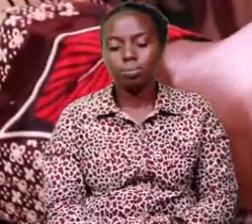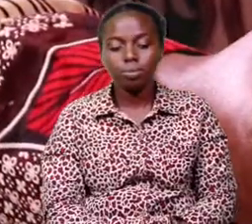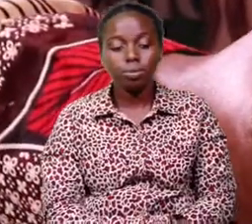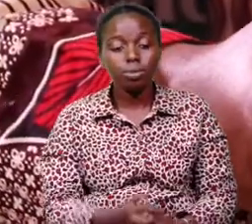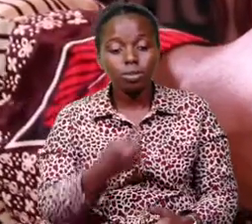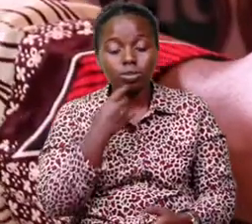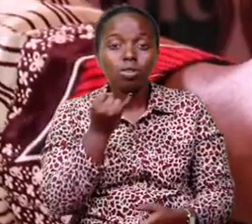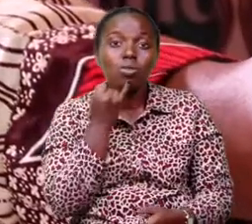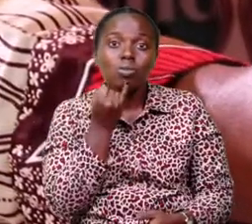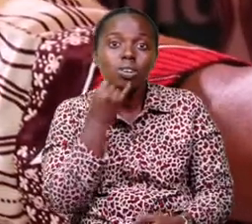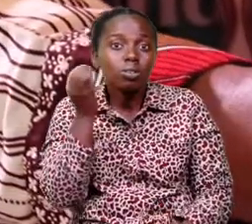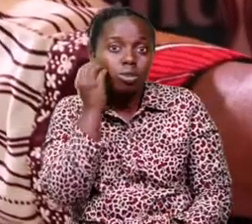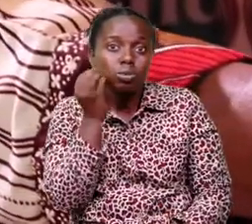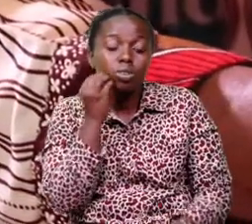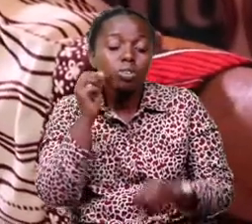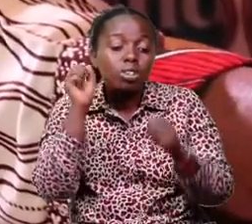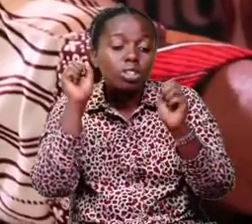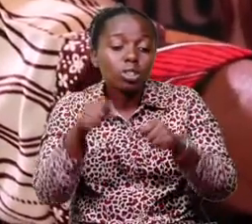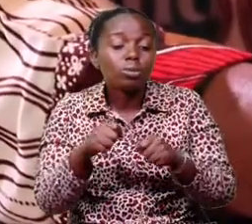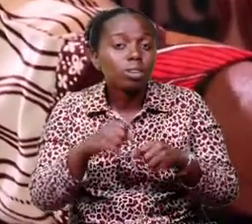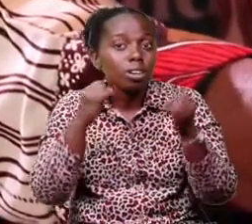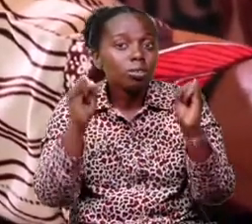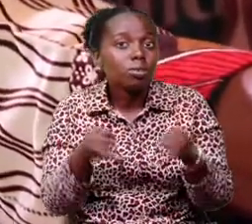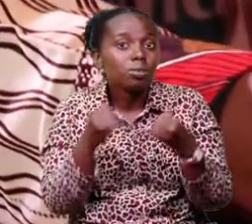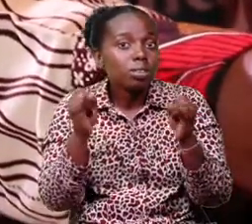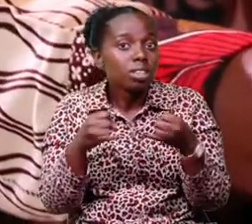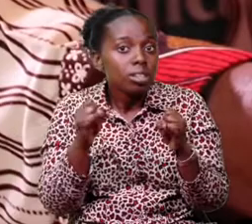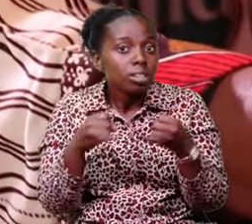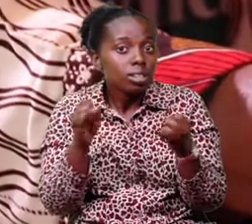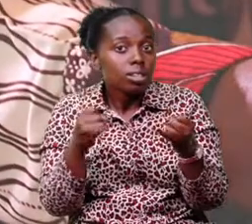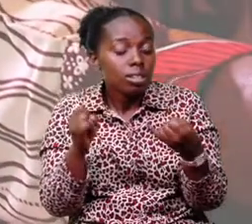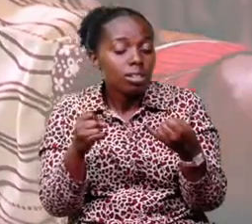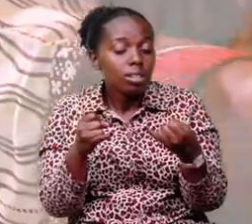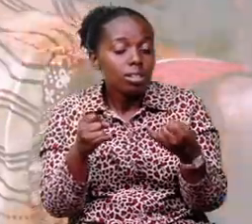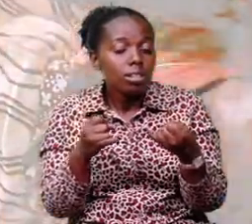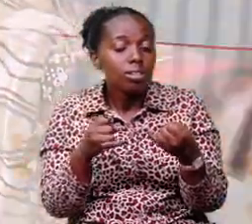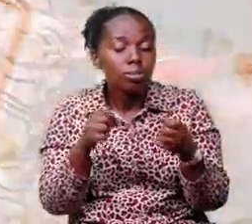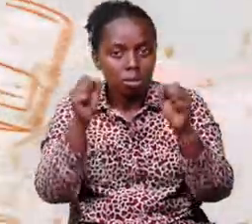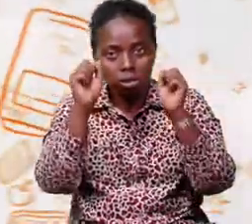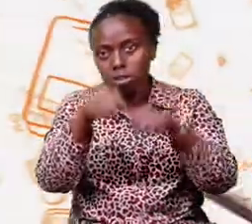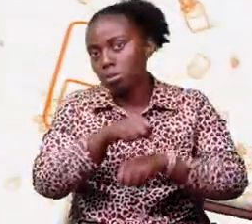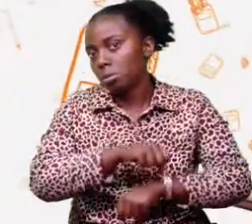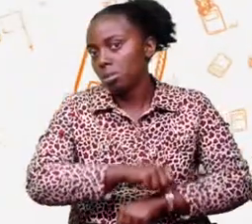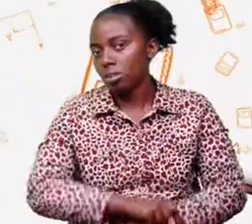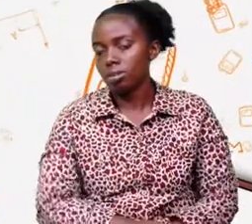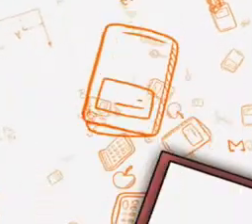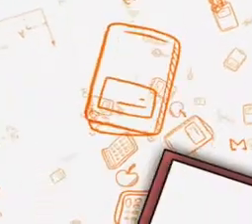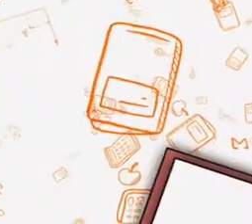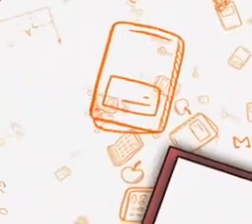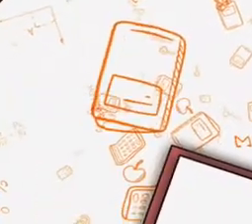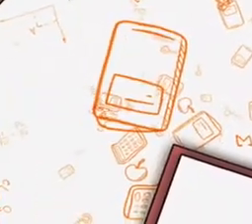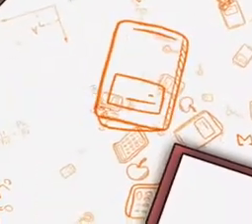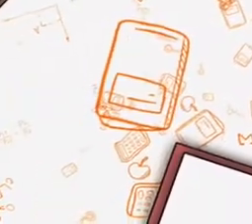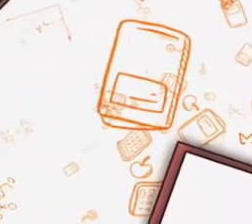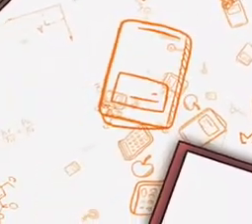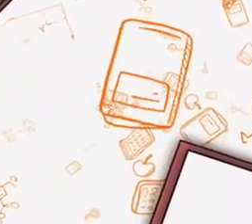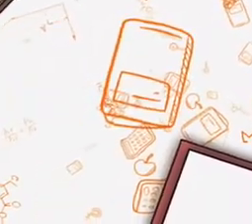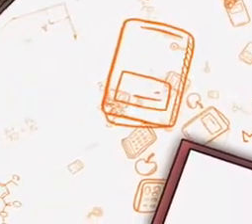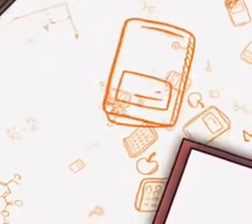Nuko uvuga ngo umwana uri mu rugo ari we wese ashobora kuba yabigerageza. Yabigerageza bigakora.